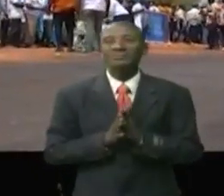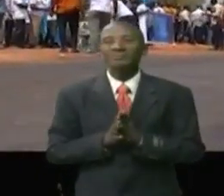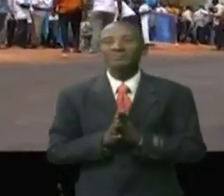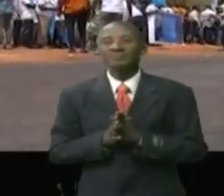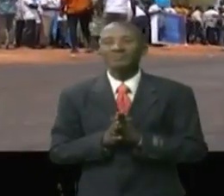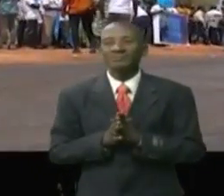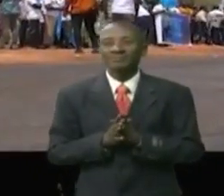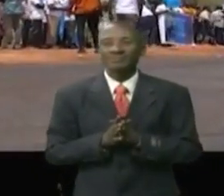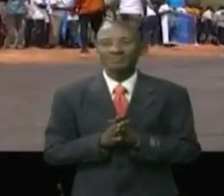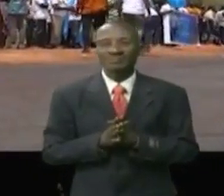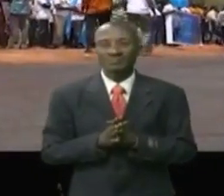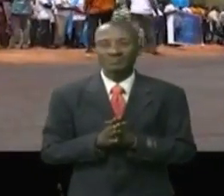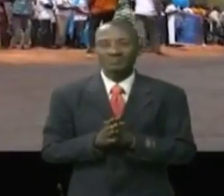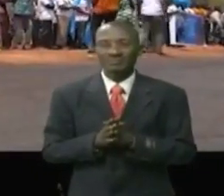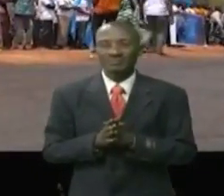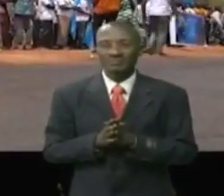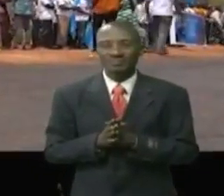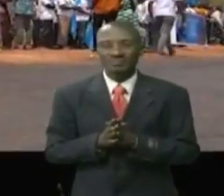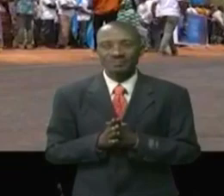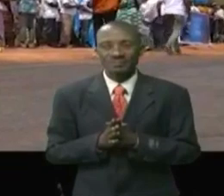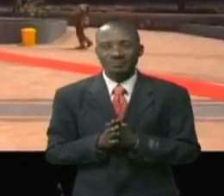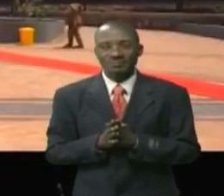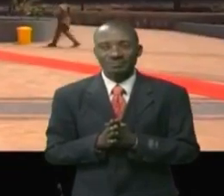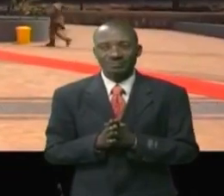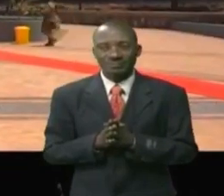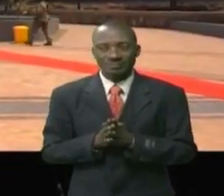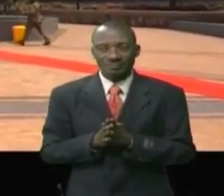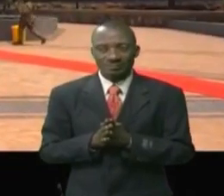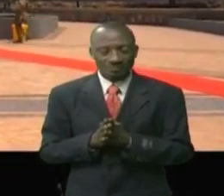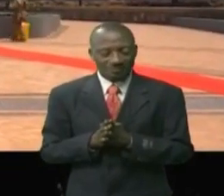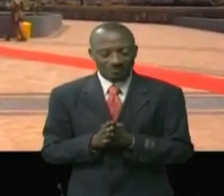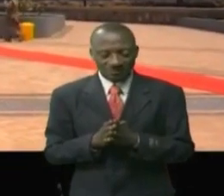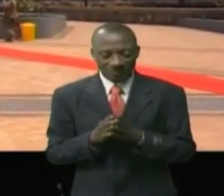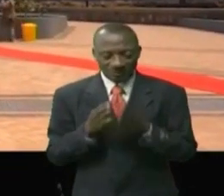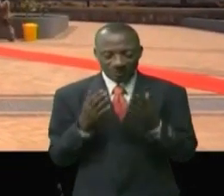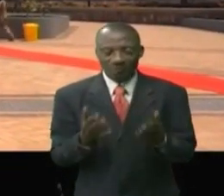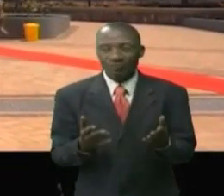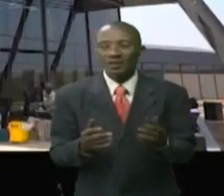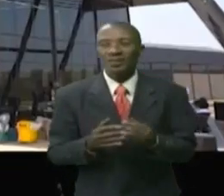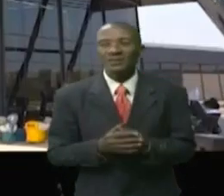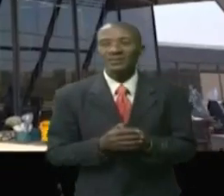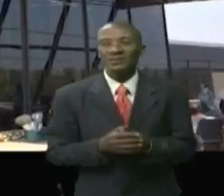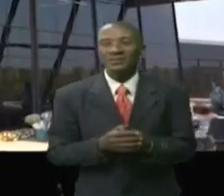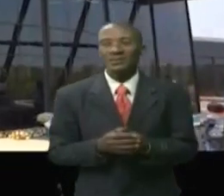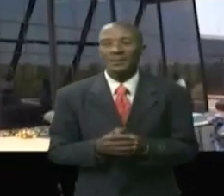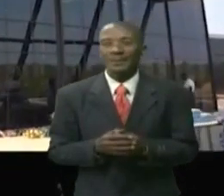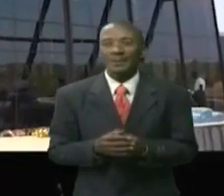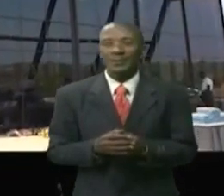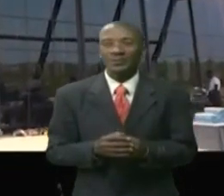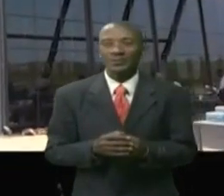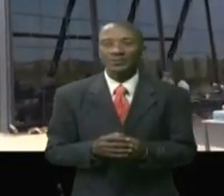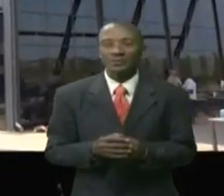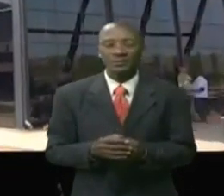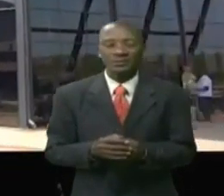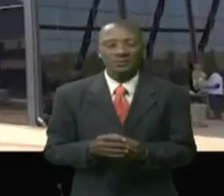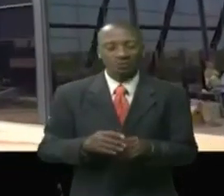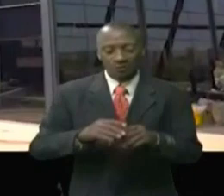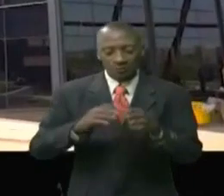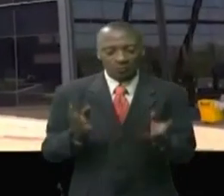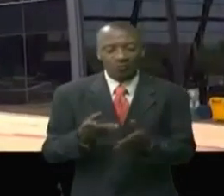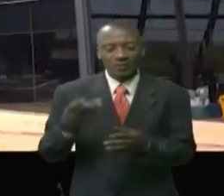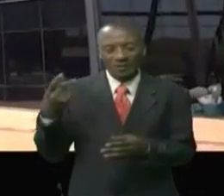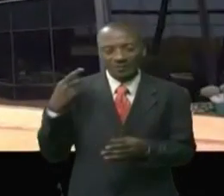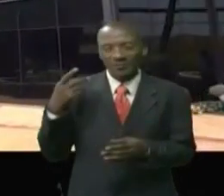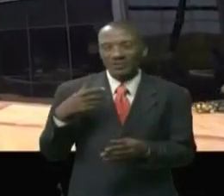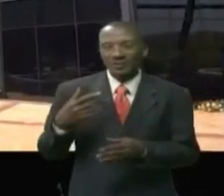laba dans le secteur de loufupa une vision transforme toute une communauté enfants des autochtones désormais